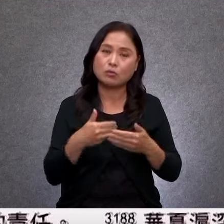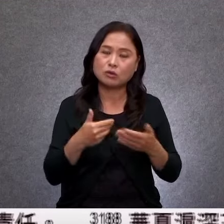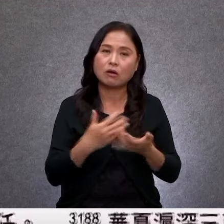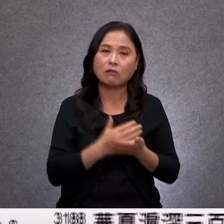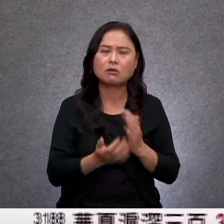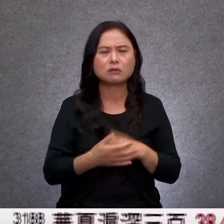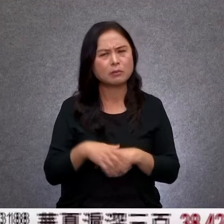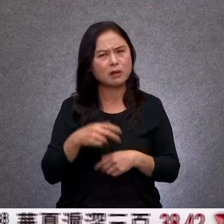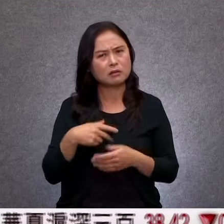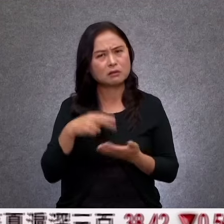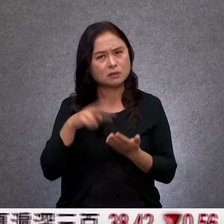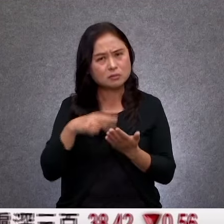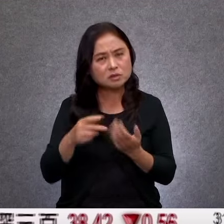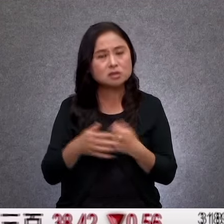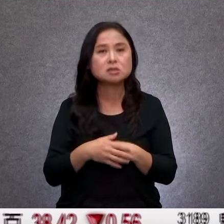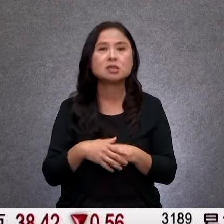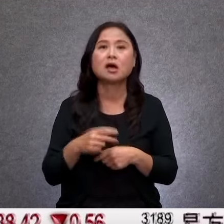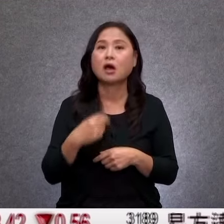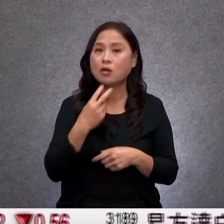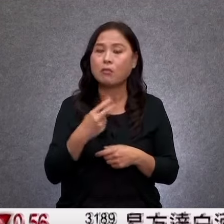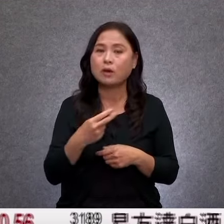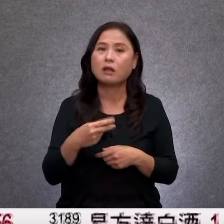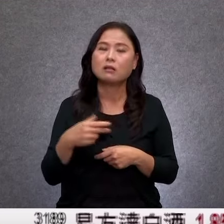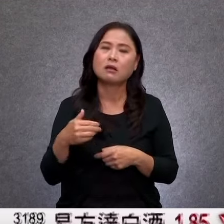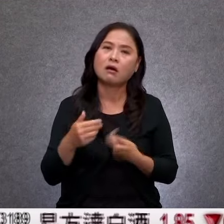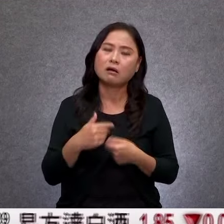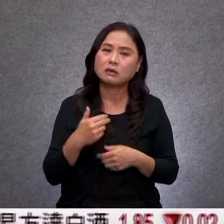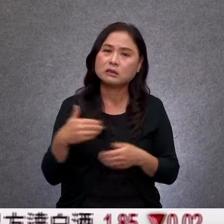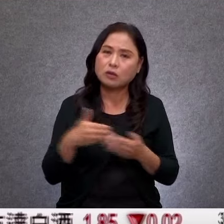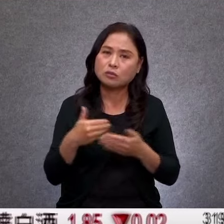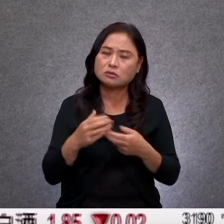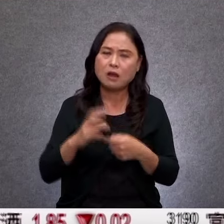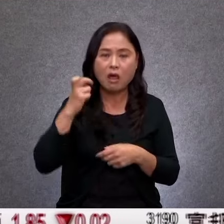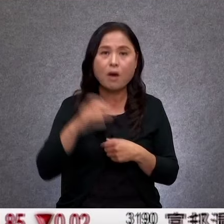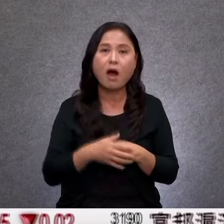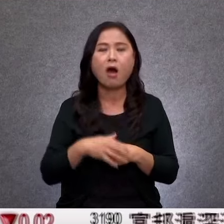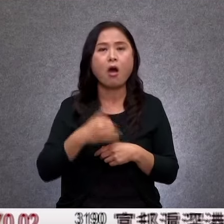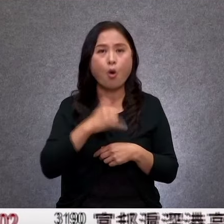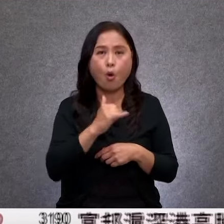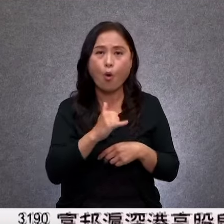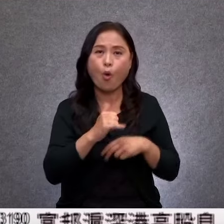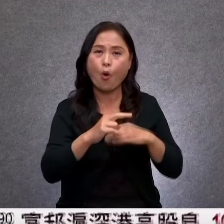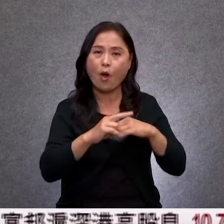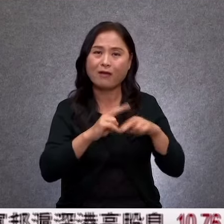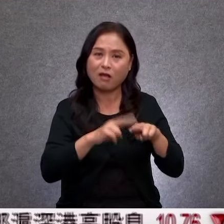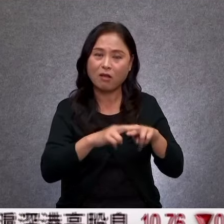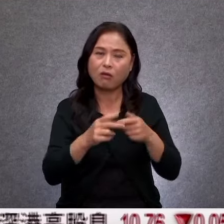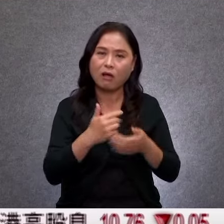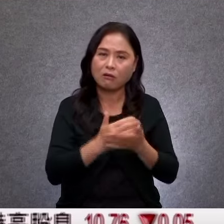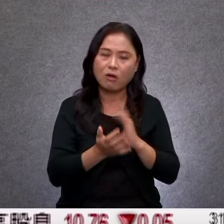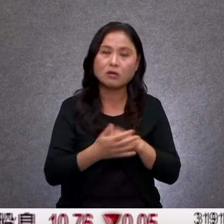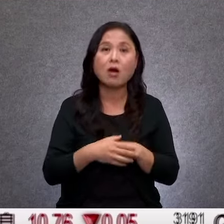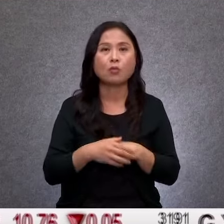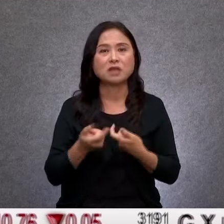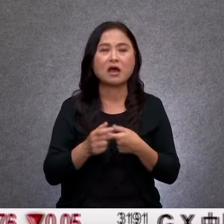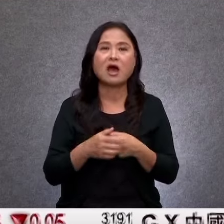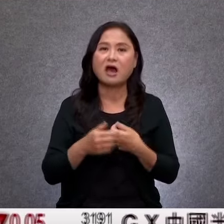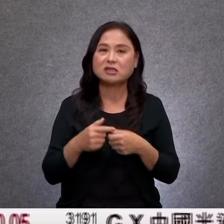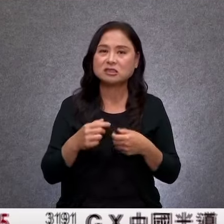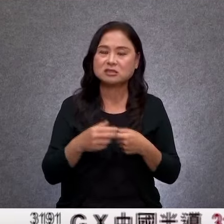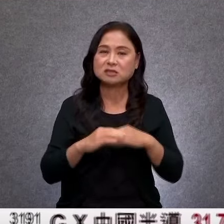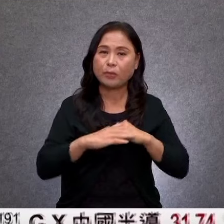因係真係幾大嘅。咁喺檢視2蚊搭車嘅時候，你會唔會考慮埋北上消費呢個因素？譬如話諗下接駁口岸